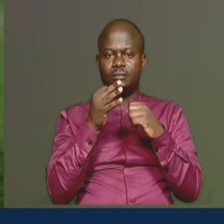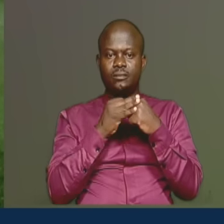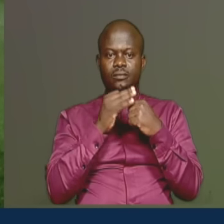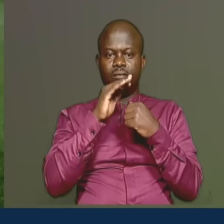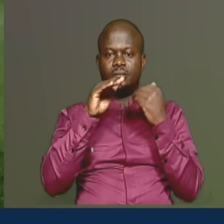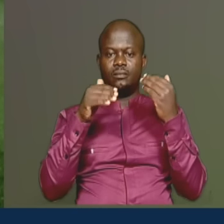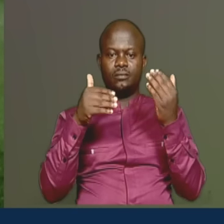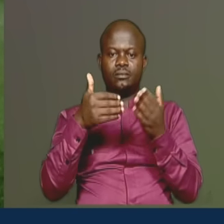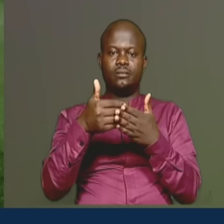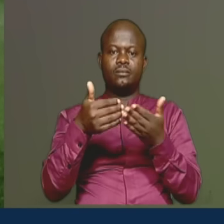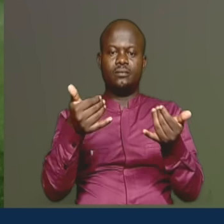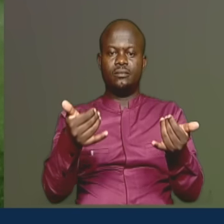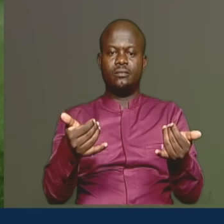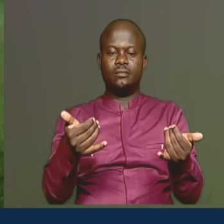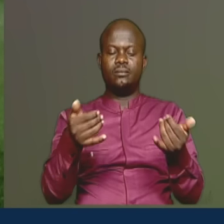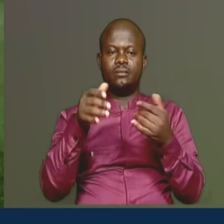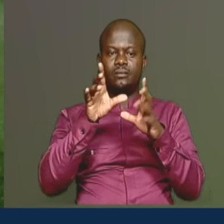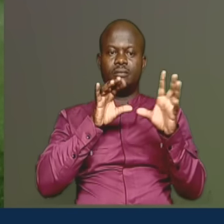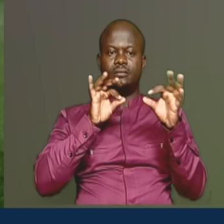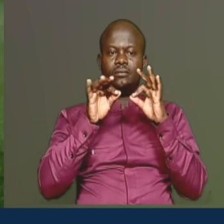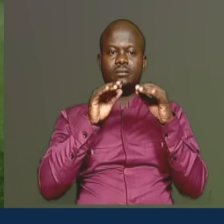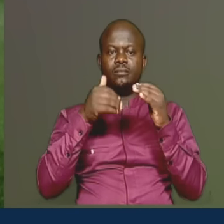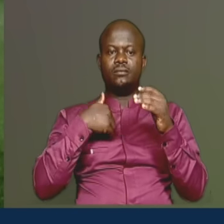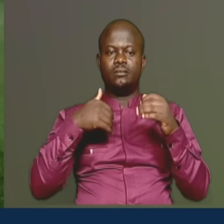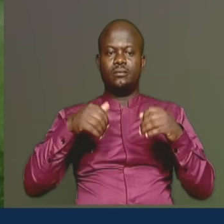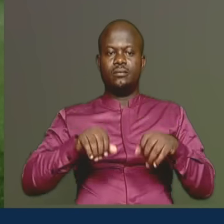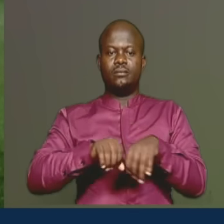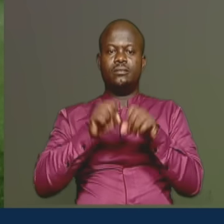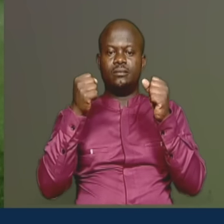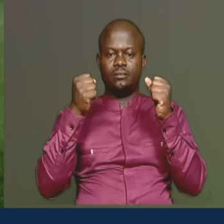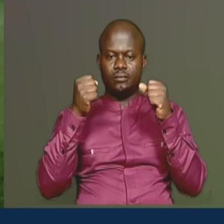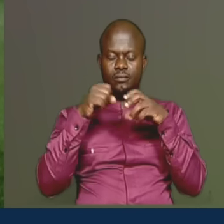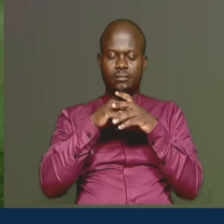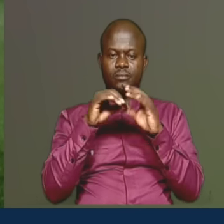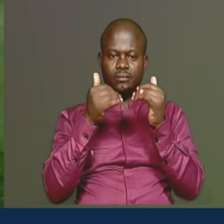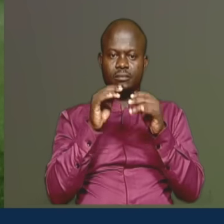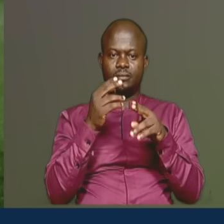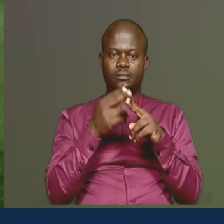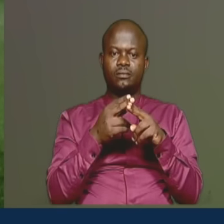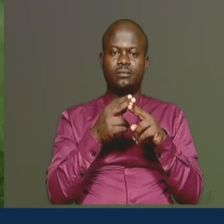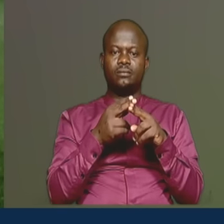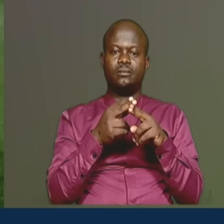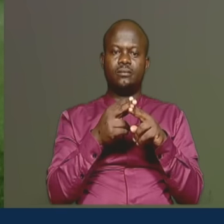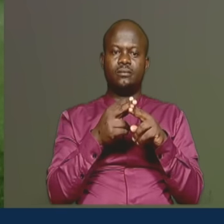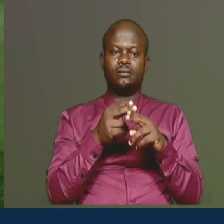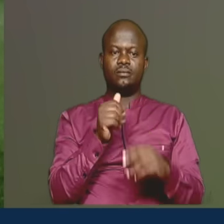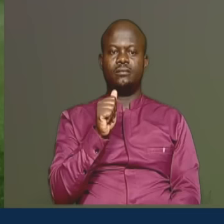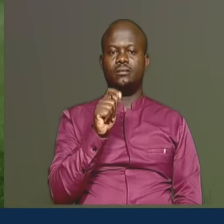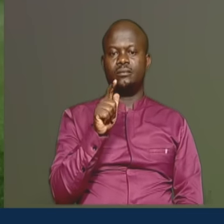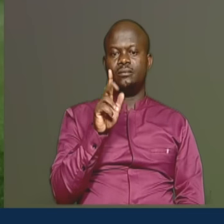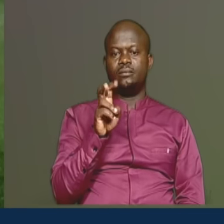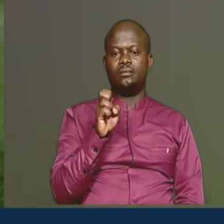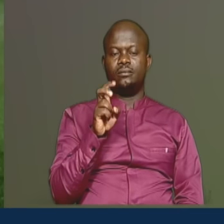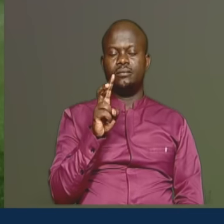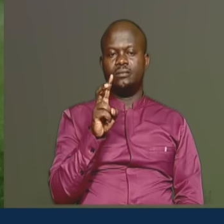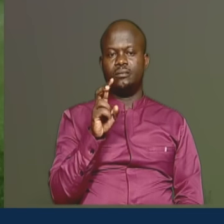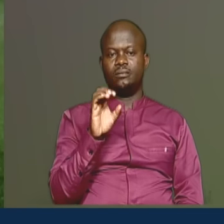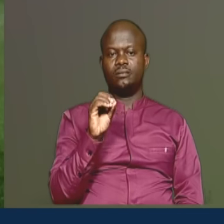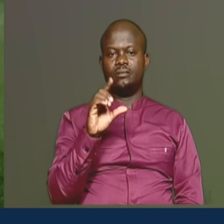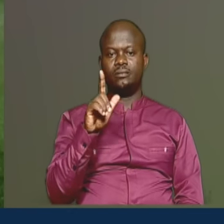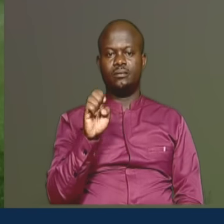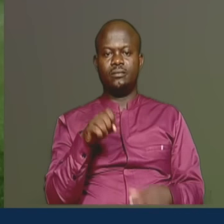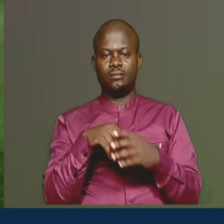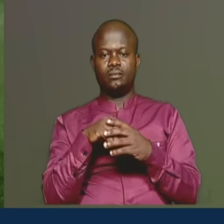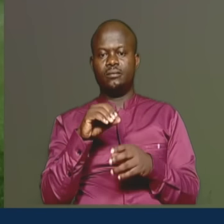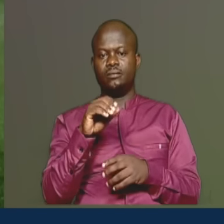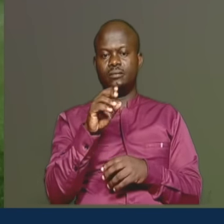bose mu bo yari yaratoranyije bakaba baragize ibibazo by'imvune muri abo bakinnyi rero harimo mukinnyi nka Levi Colwill ndetse na Cole Palmer ba Chelsea